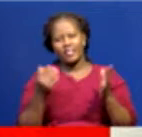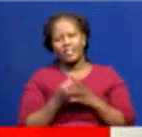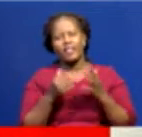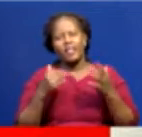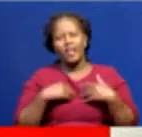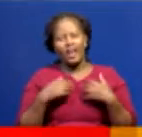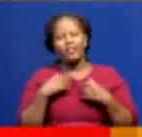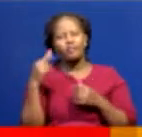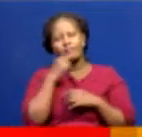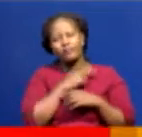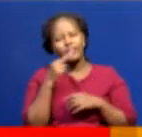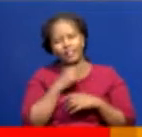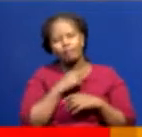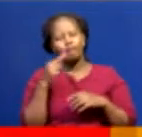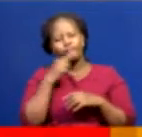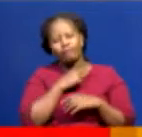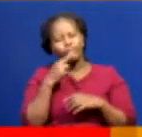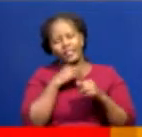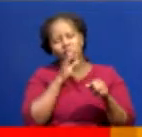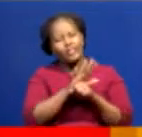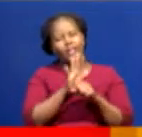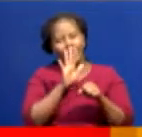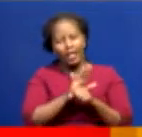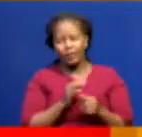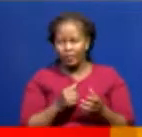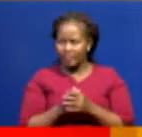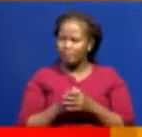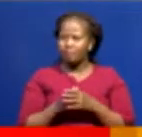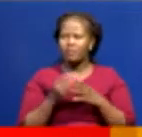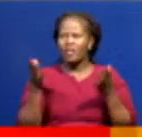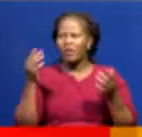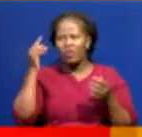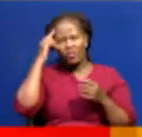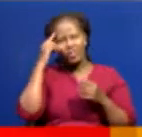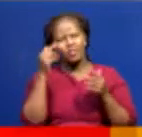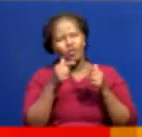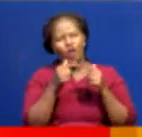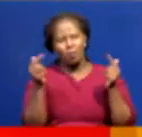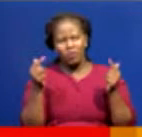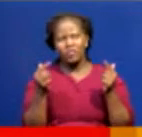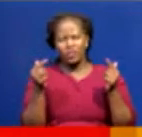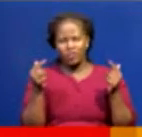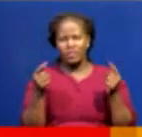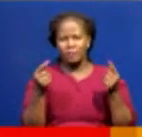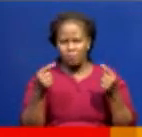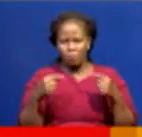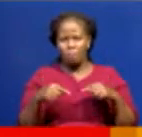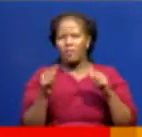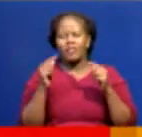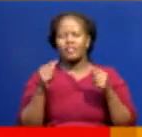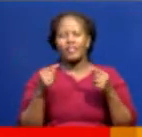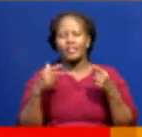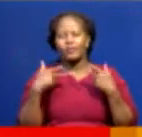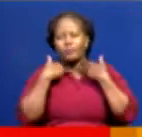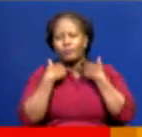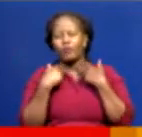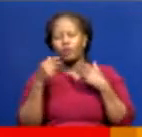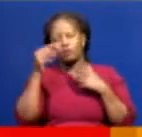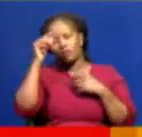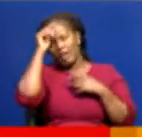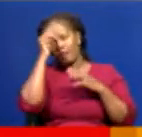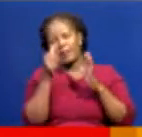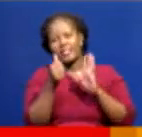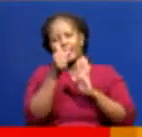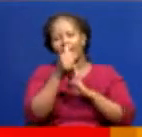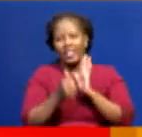hii imeshuhudiwa kutokana na maandamano ya kwamba ni kana kwamba upinzani unajaribu kulemaza zile shughuli za serikali. Na